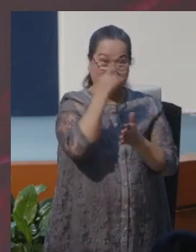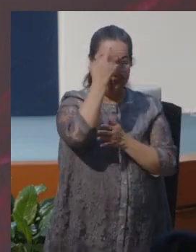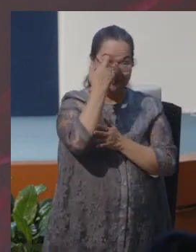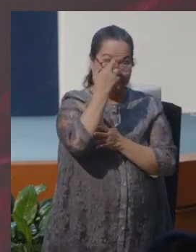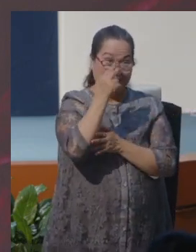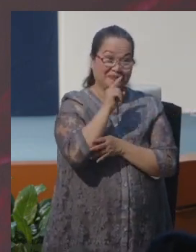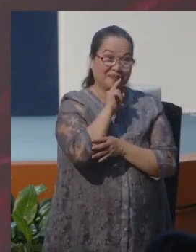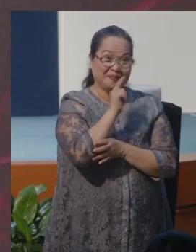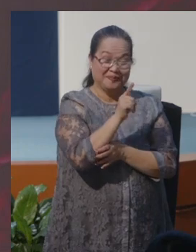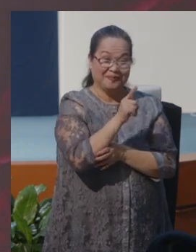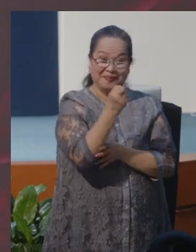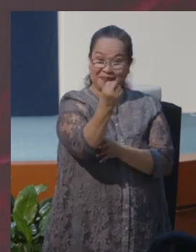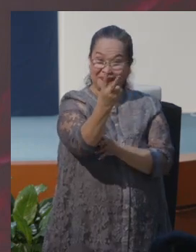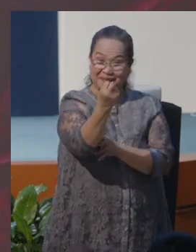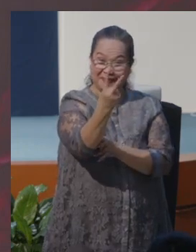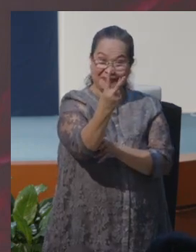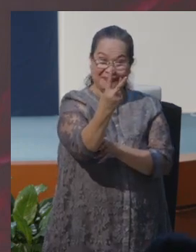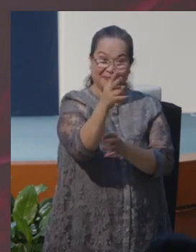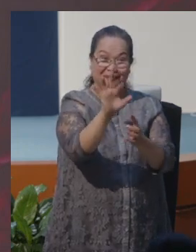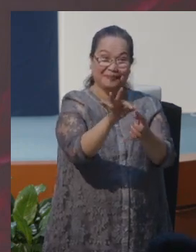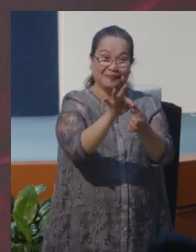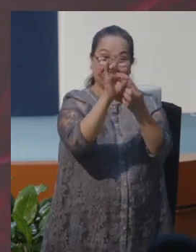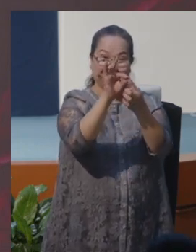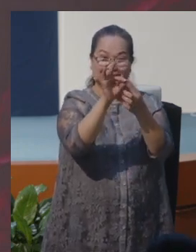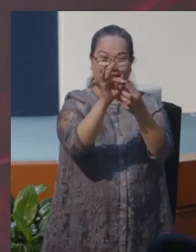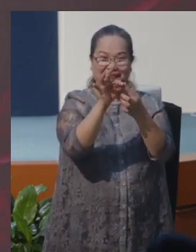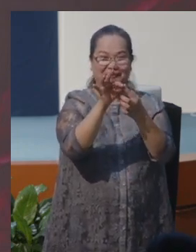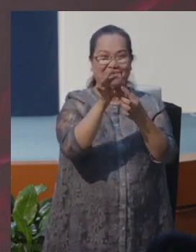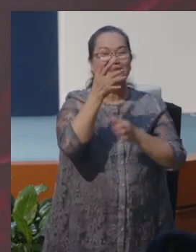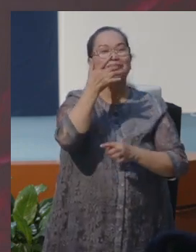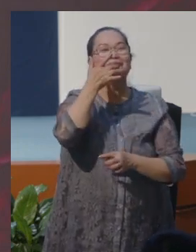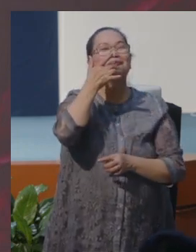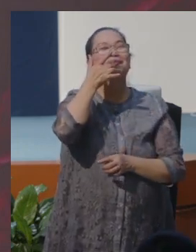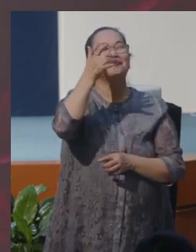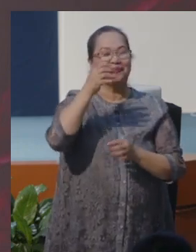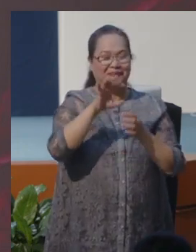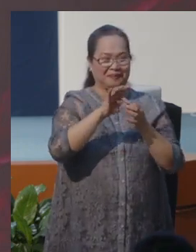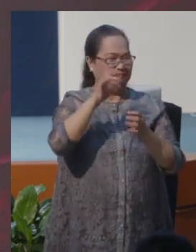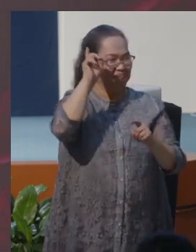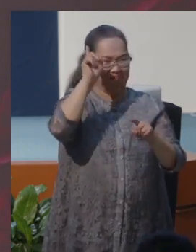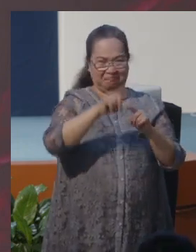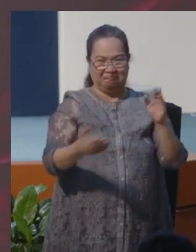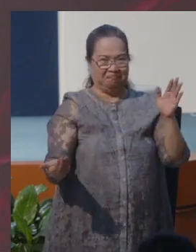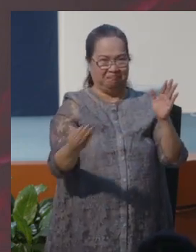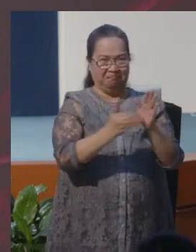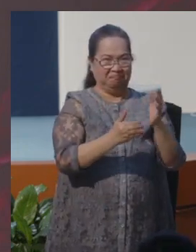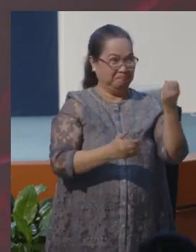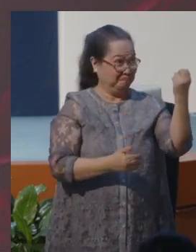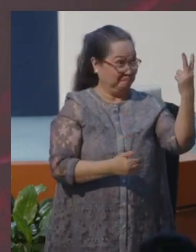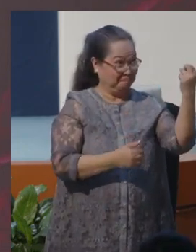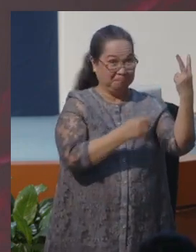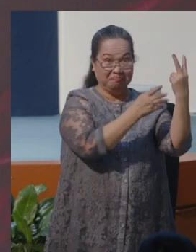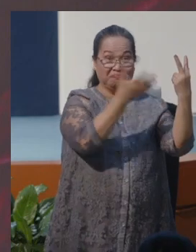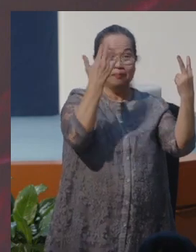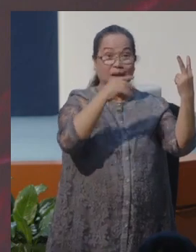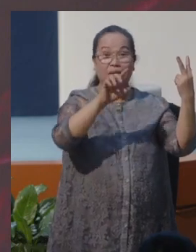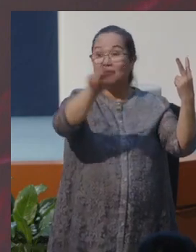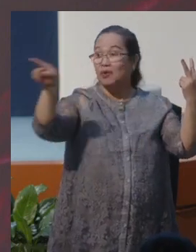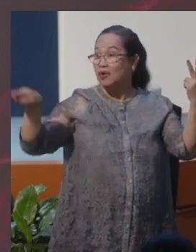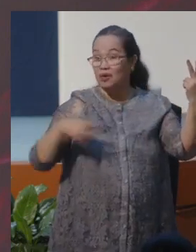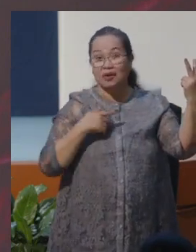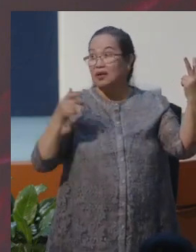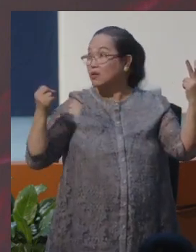these 12, isang unique po na grupo yan. Hindi na po mauulit. Kasi yung kwalifikasyon nila, hindi na